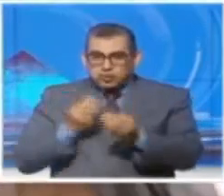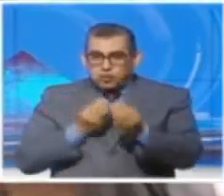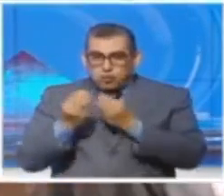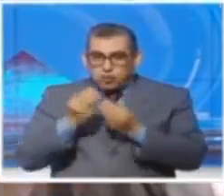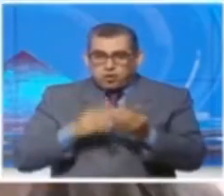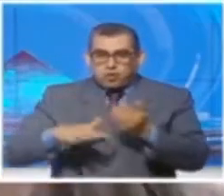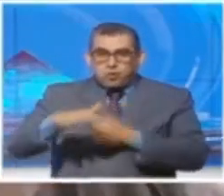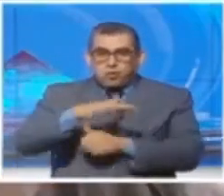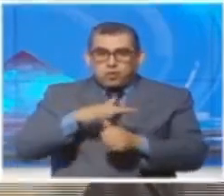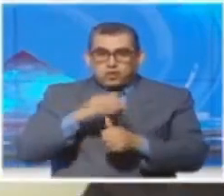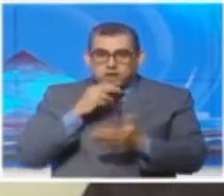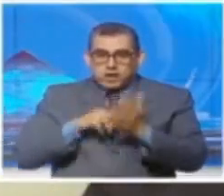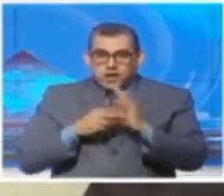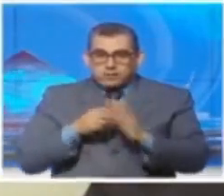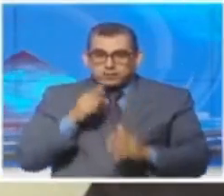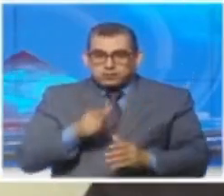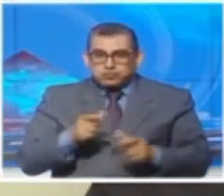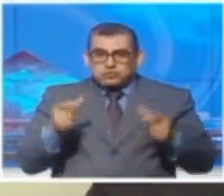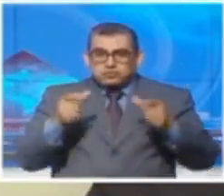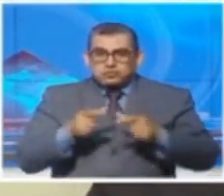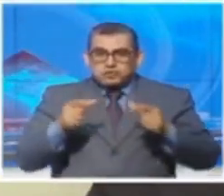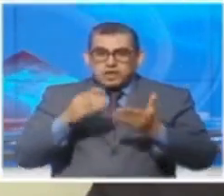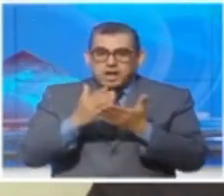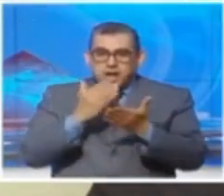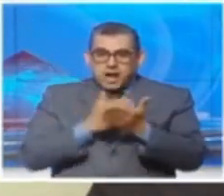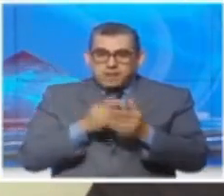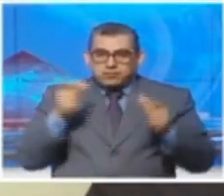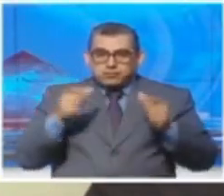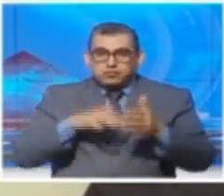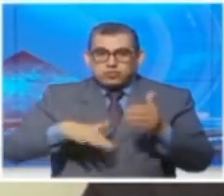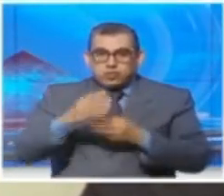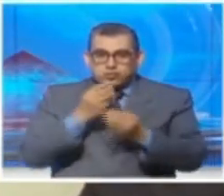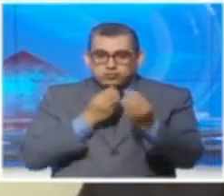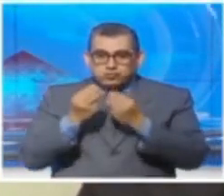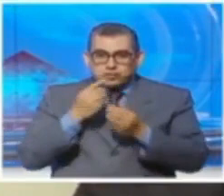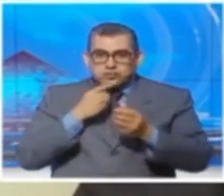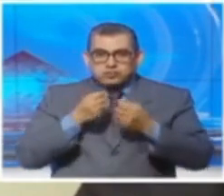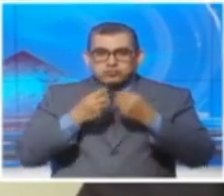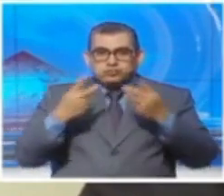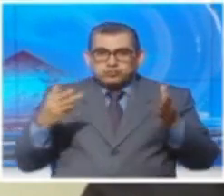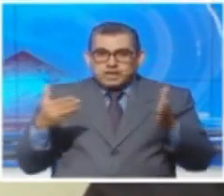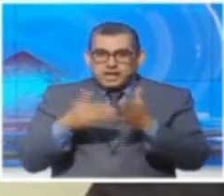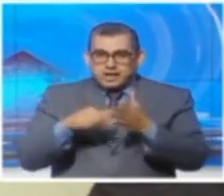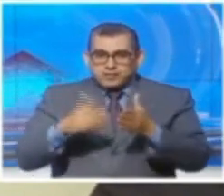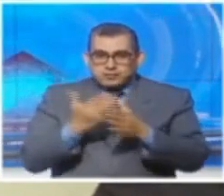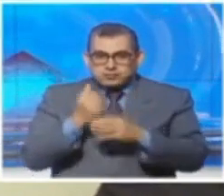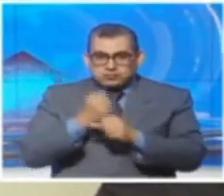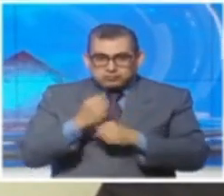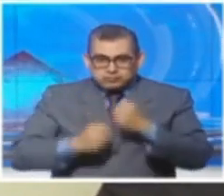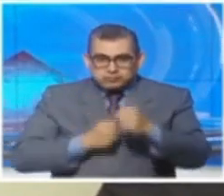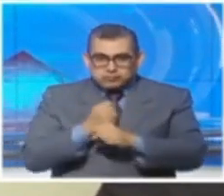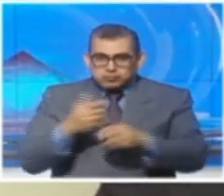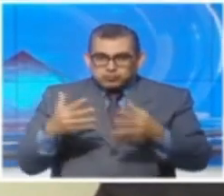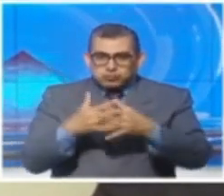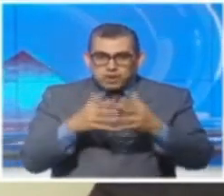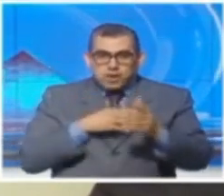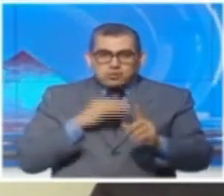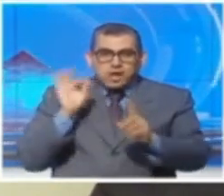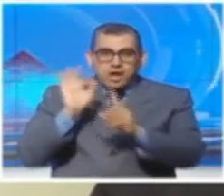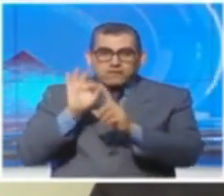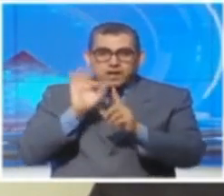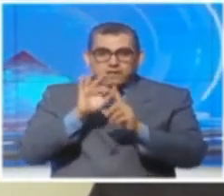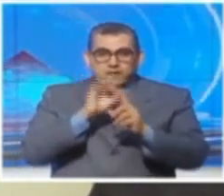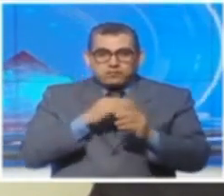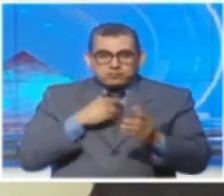الوطني. شارفت إذن الجلسات التحضيرية للحوار الوطني على الانتهاء في ظل مساعي المشاركين للوصول إلى